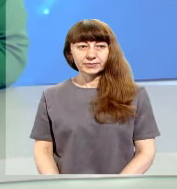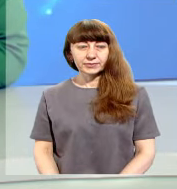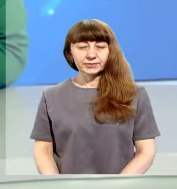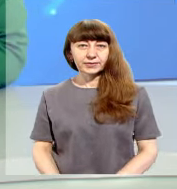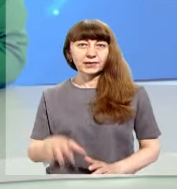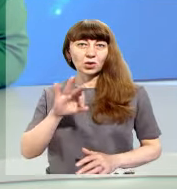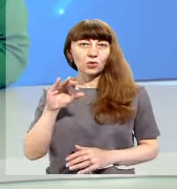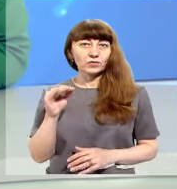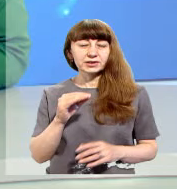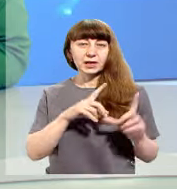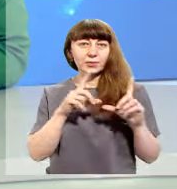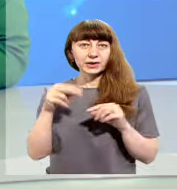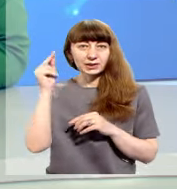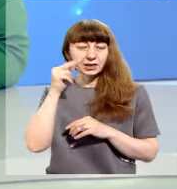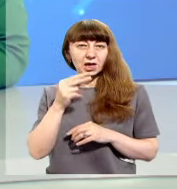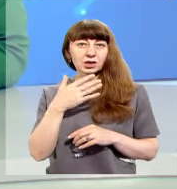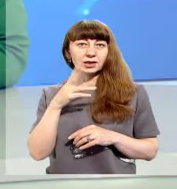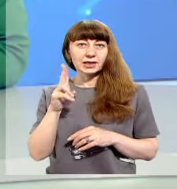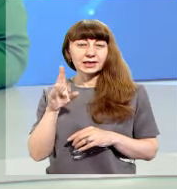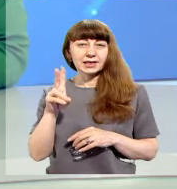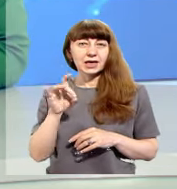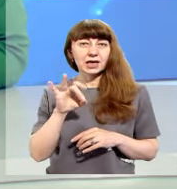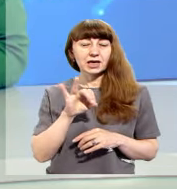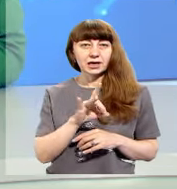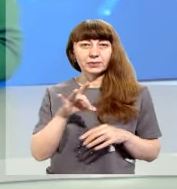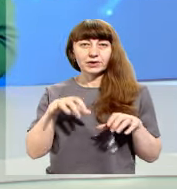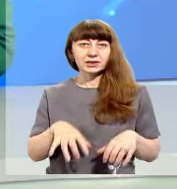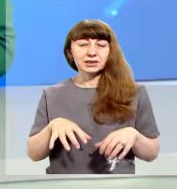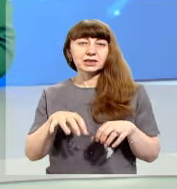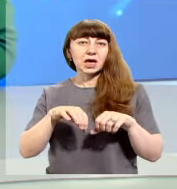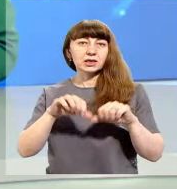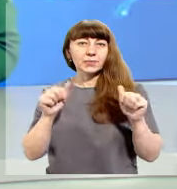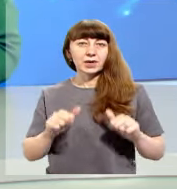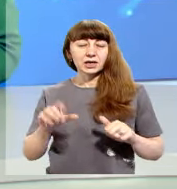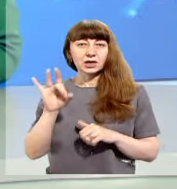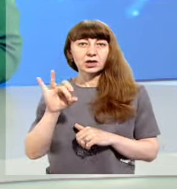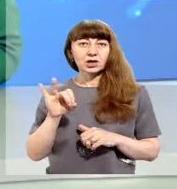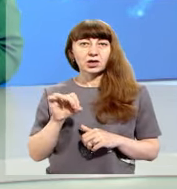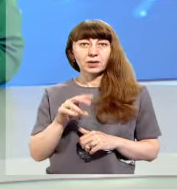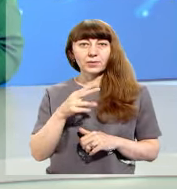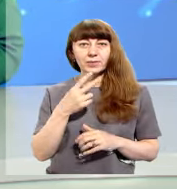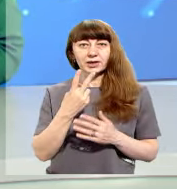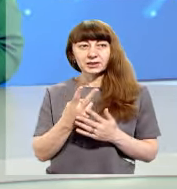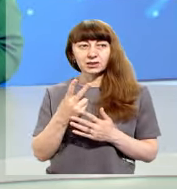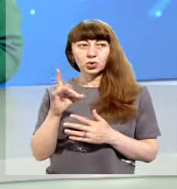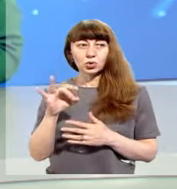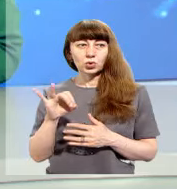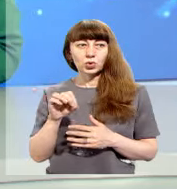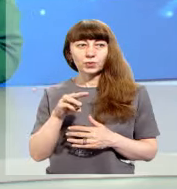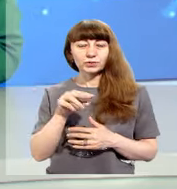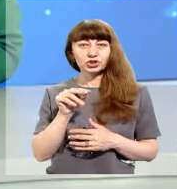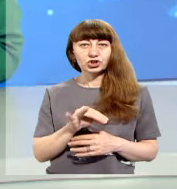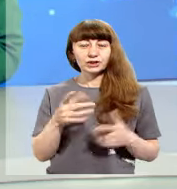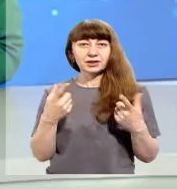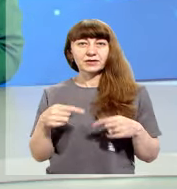В рамках официального визита в Китайскую Народную Республику председатель Мажилиса Ерлан Кошанов посетил Урумчи, где встретился с секретарем